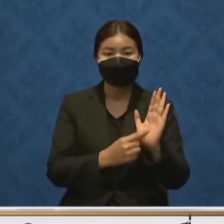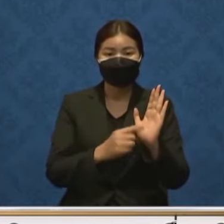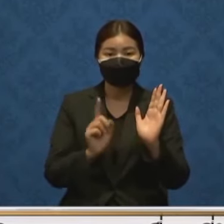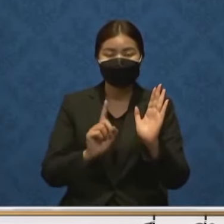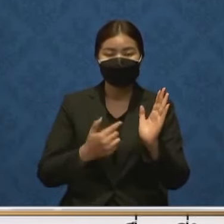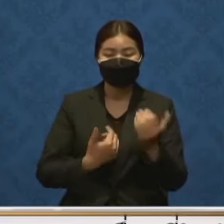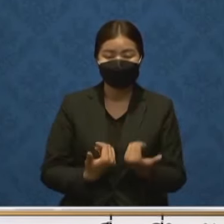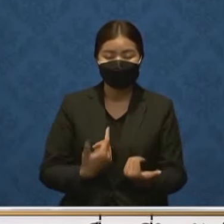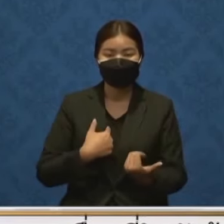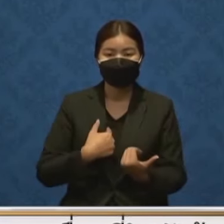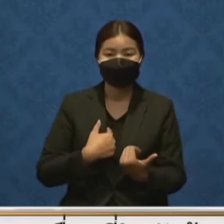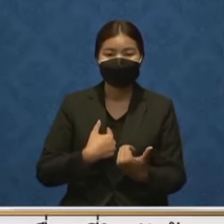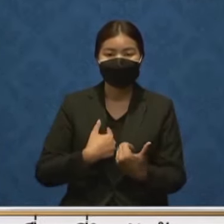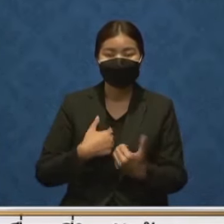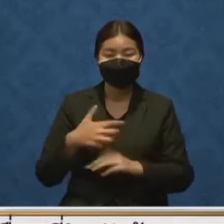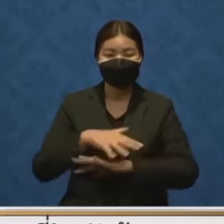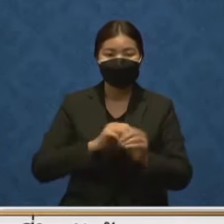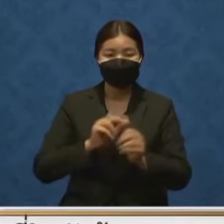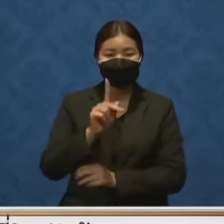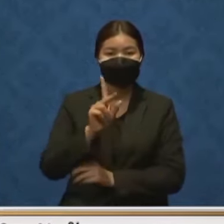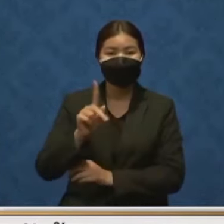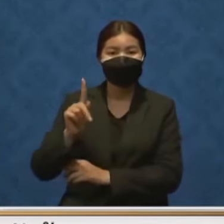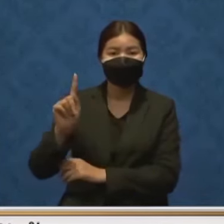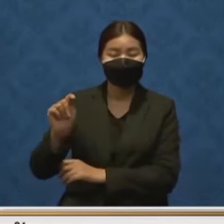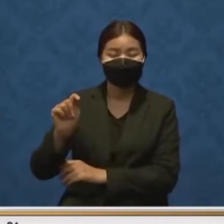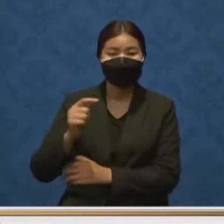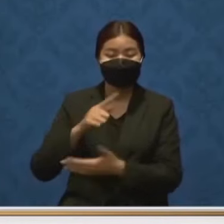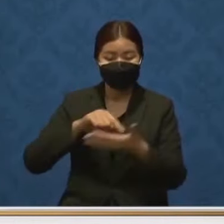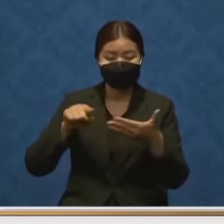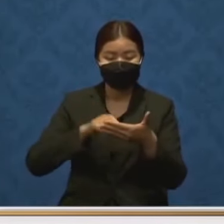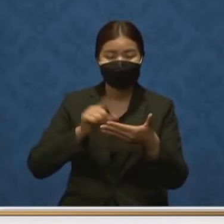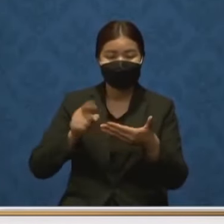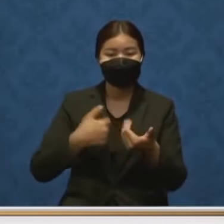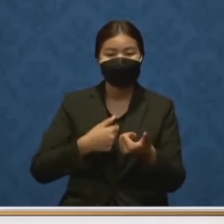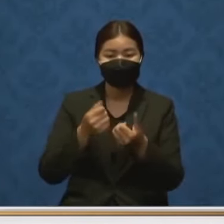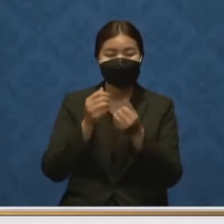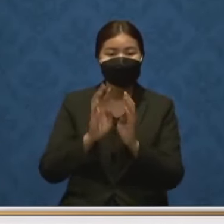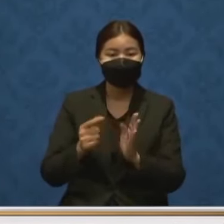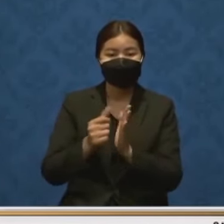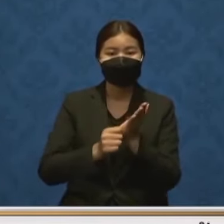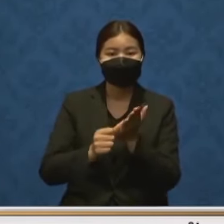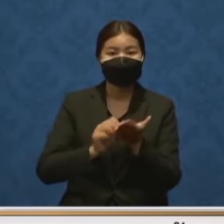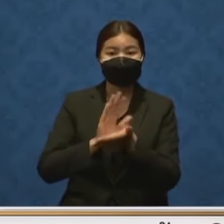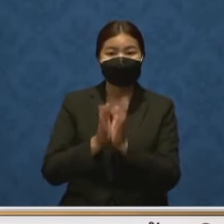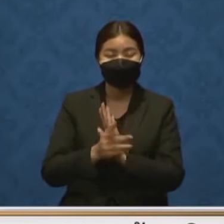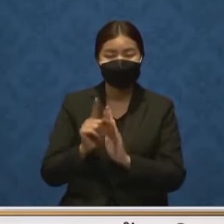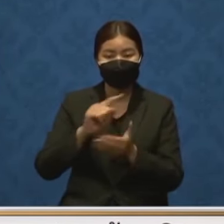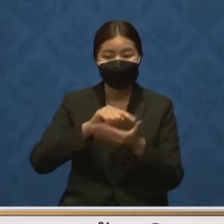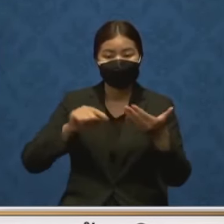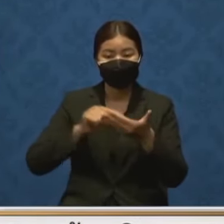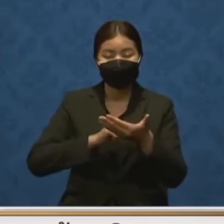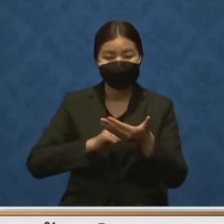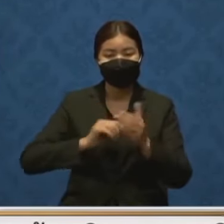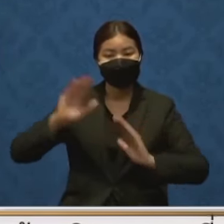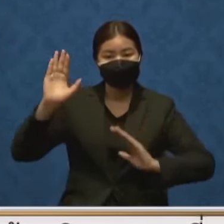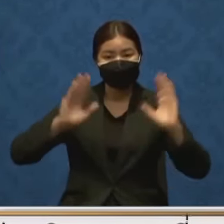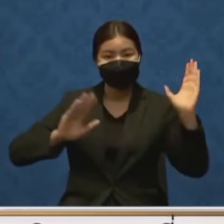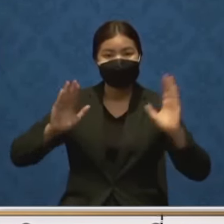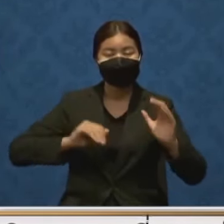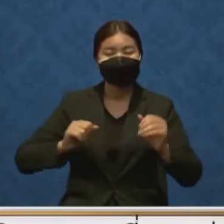ที่เป็นข้อปฏิบัติที่กกต.ควรจะมีการปรับเปลี่ยนรูปแบบนะคะเพื่อให้การเลือกตั้งมีความบริสุทธิ์ยุติธรรม